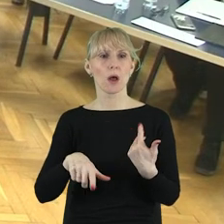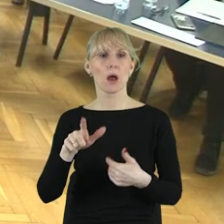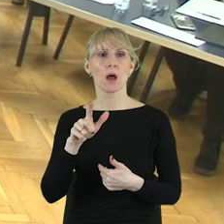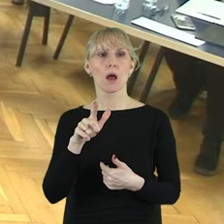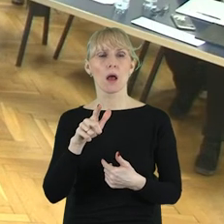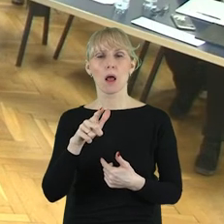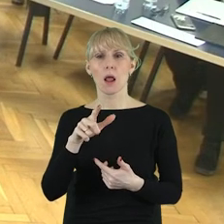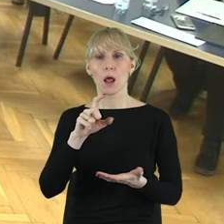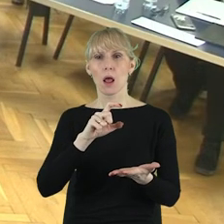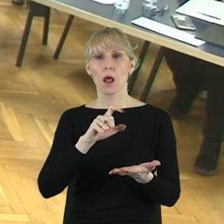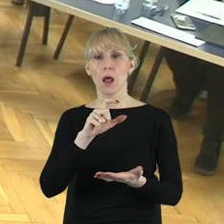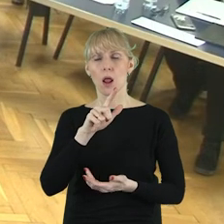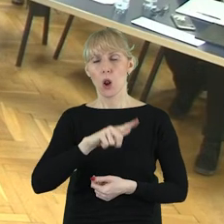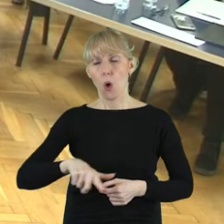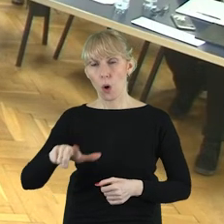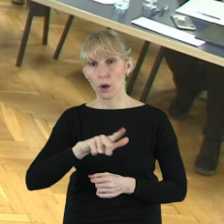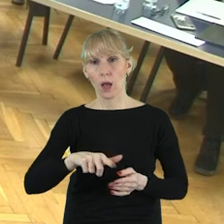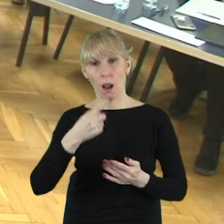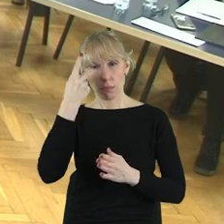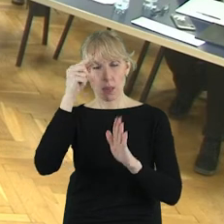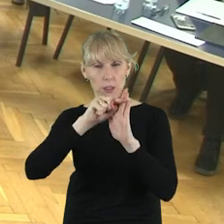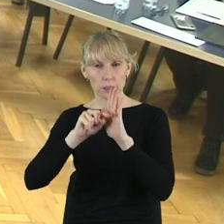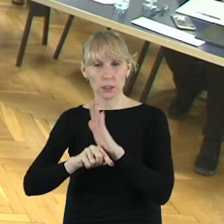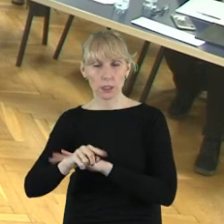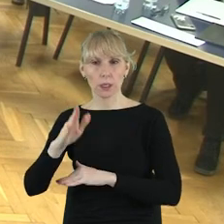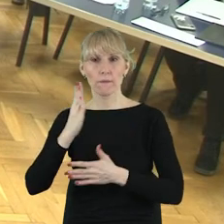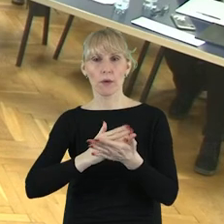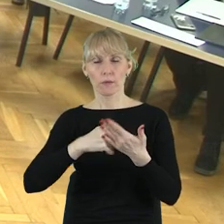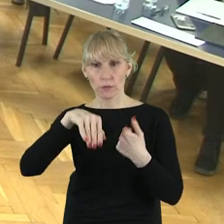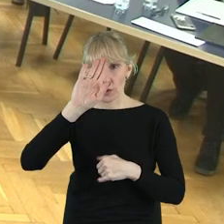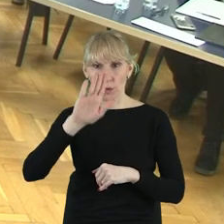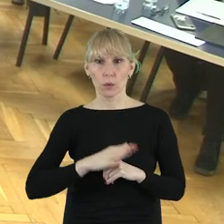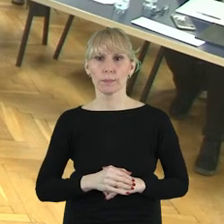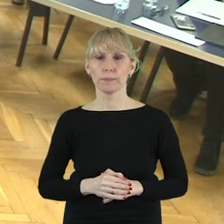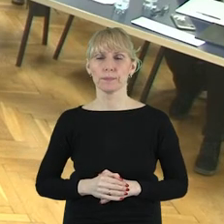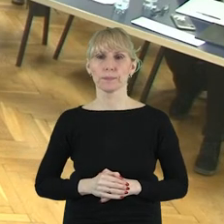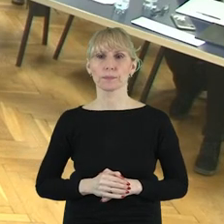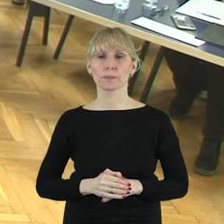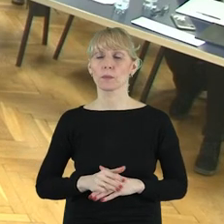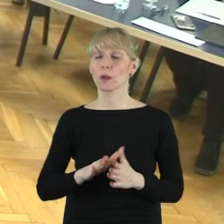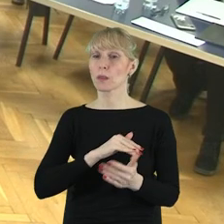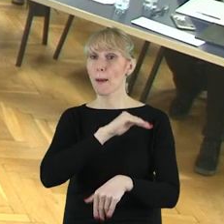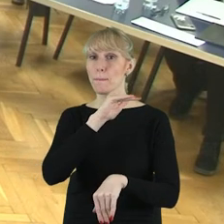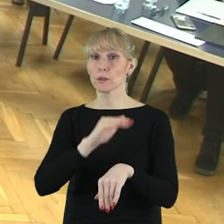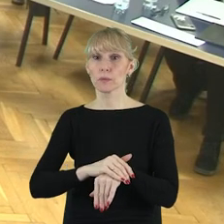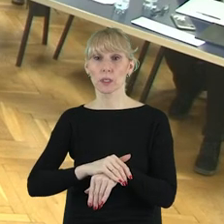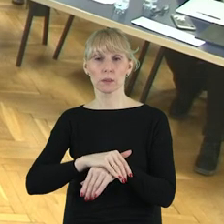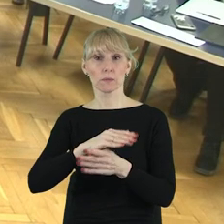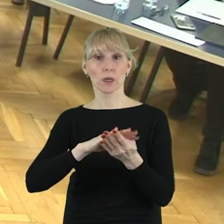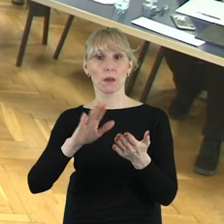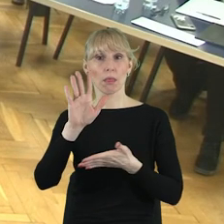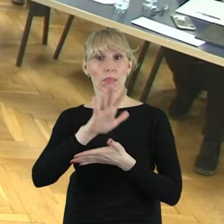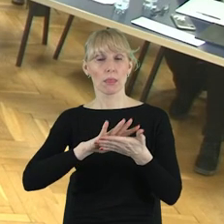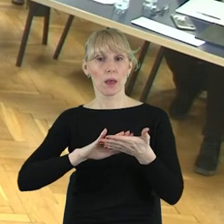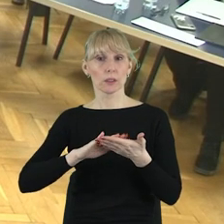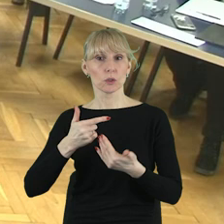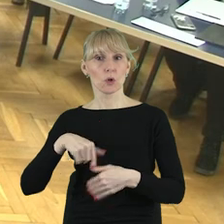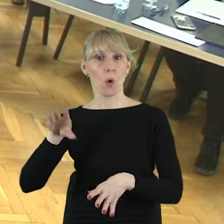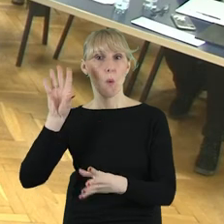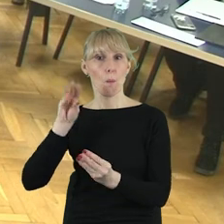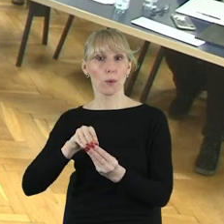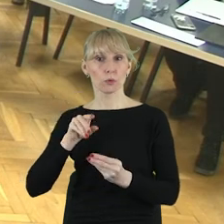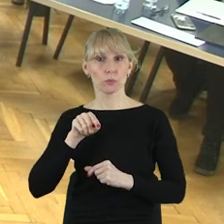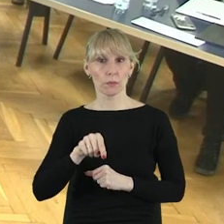lokalne strategie rozwoju na terenie województwa łódzkiego. Na potwierdzenie niniejszej tezy chciałbym dokonać krótkiego